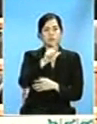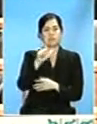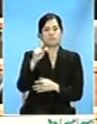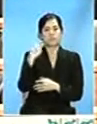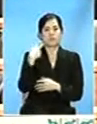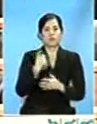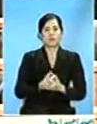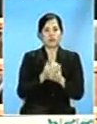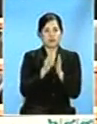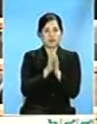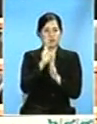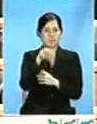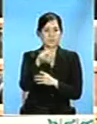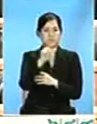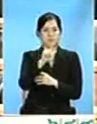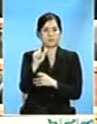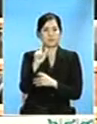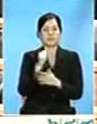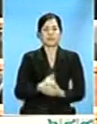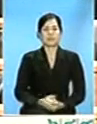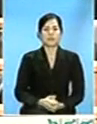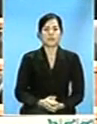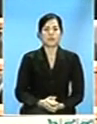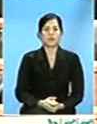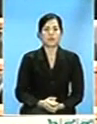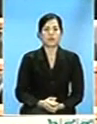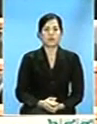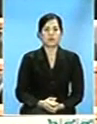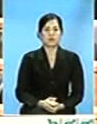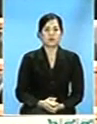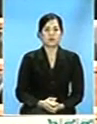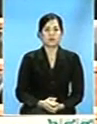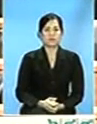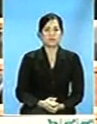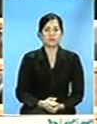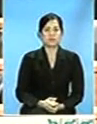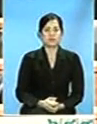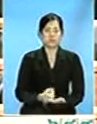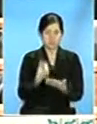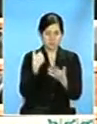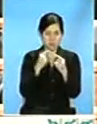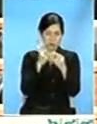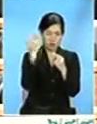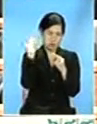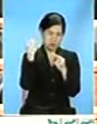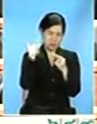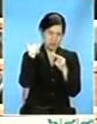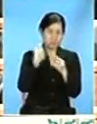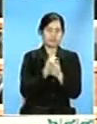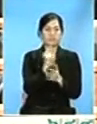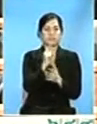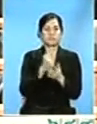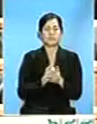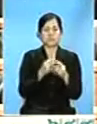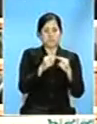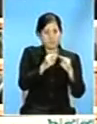ะนั้นประมาณ 2,000 ล้านแต่ก ก็ที่ผ่านมานะครับก็ได้พิสูจน์ให้เห็นถึงว่